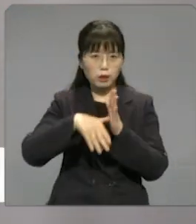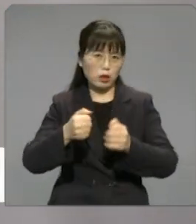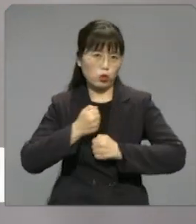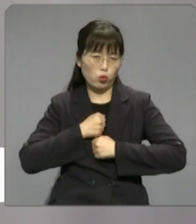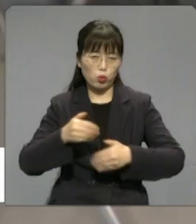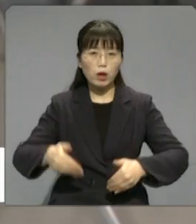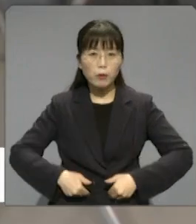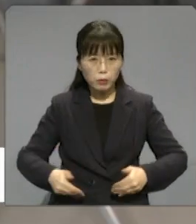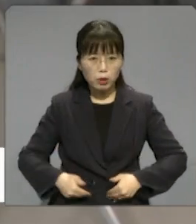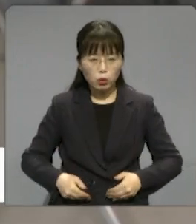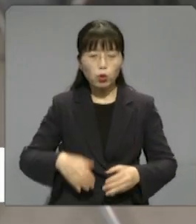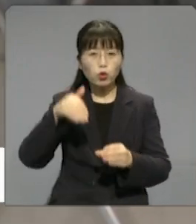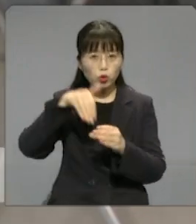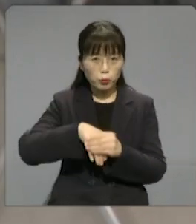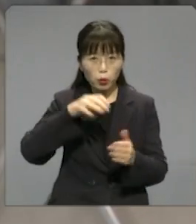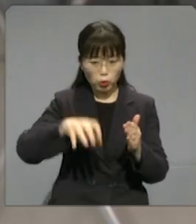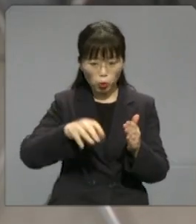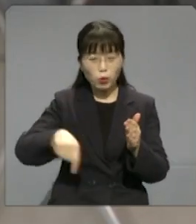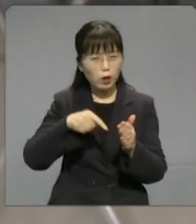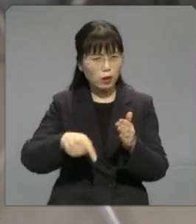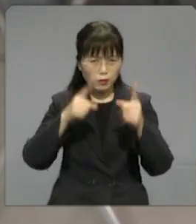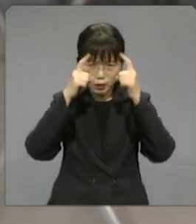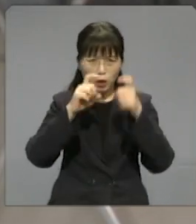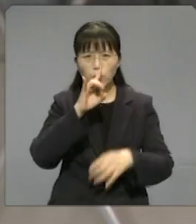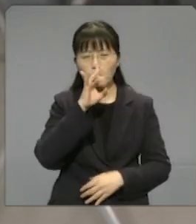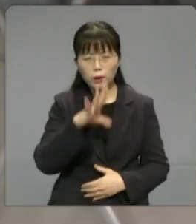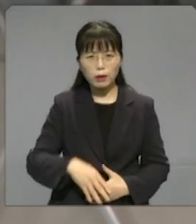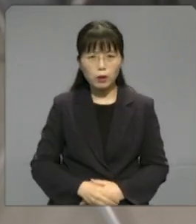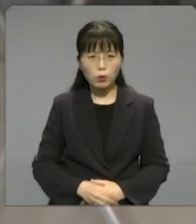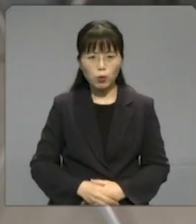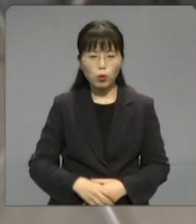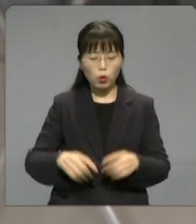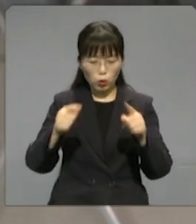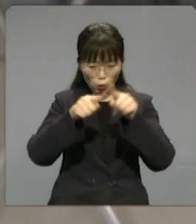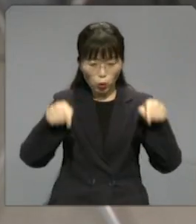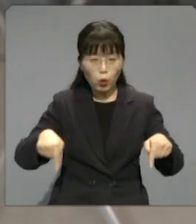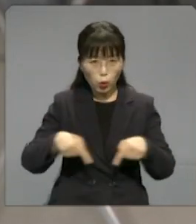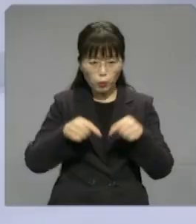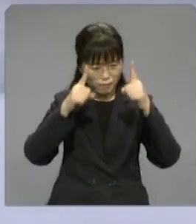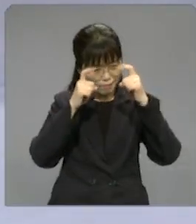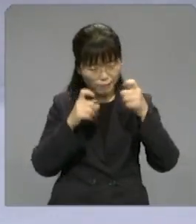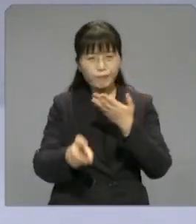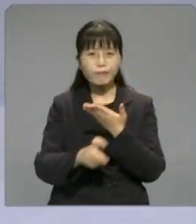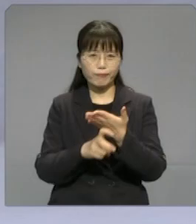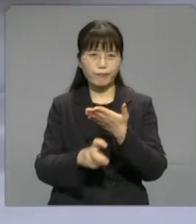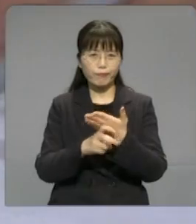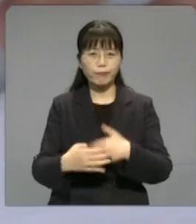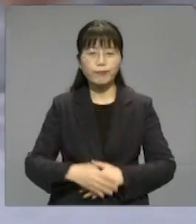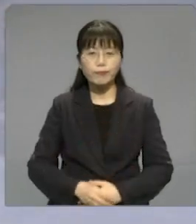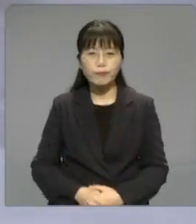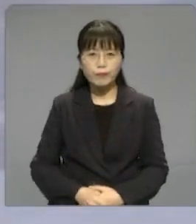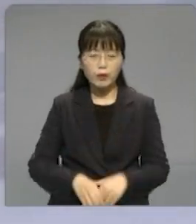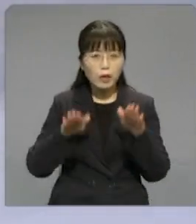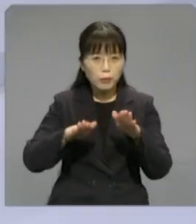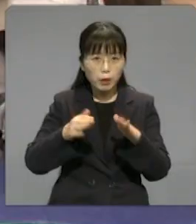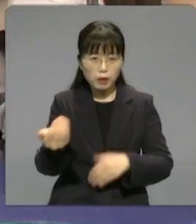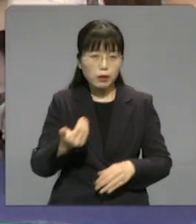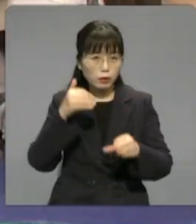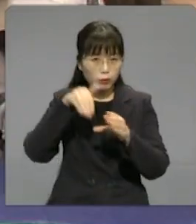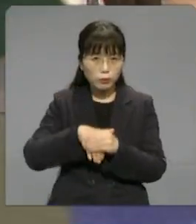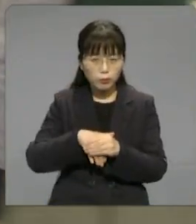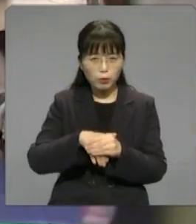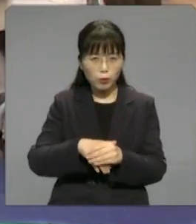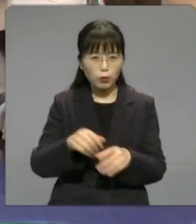주의가 필요한데요. 투표소 내에서는 찍을 수 없고 투표용지를 촬영하는 것도 불법입니다. 이번